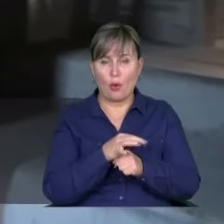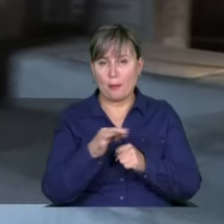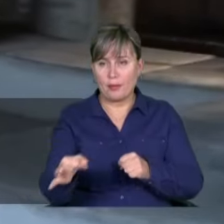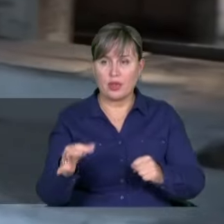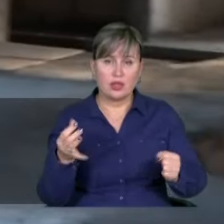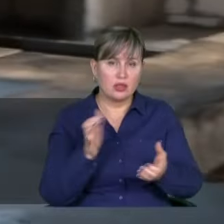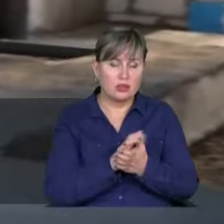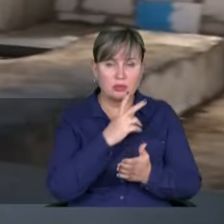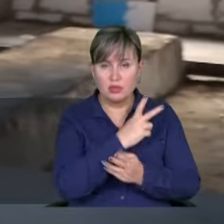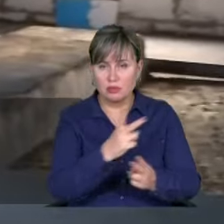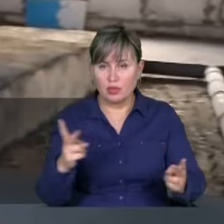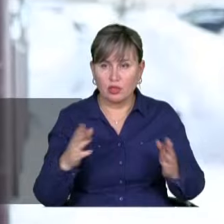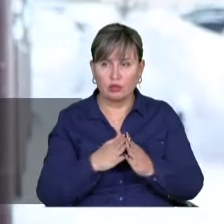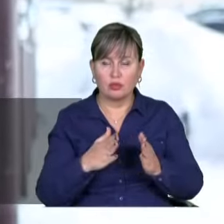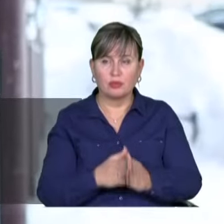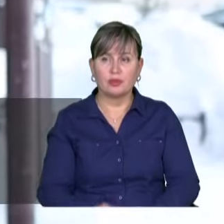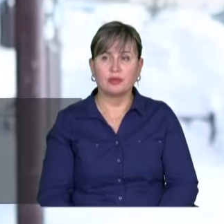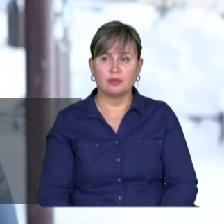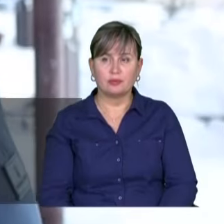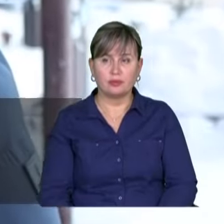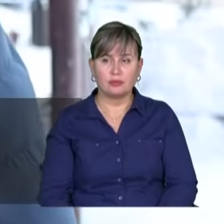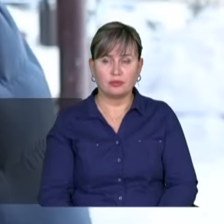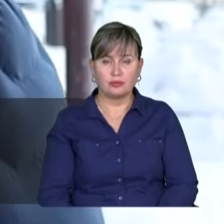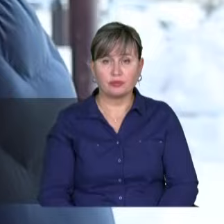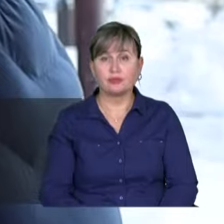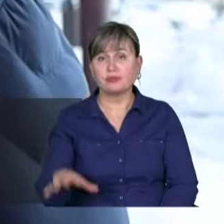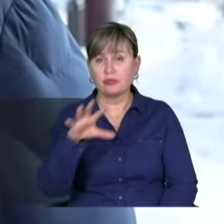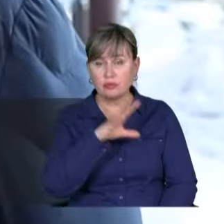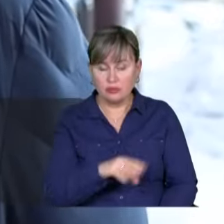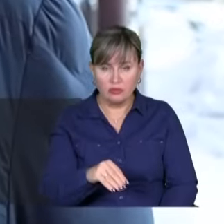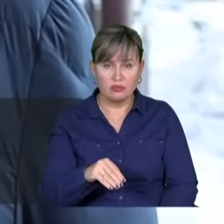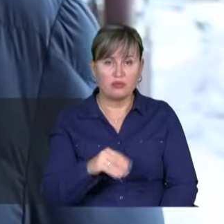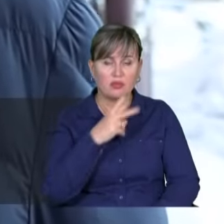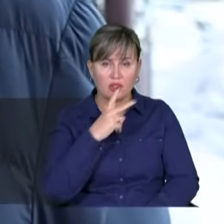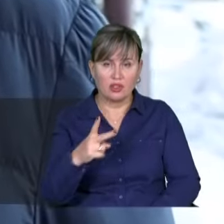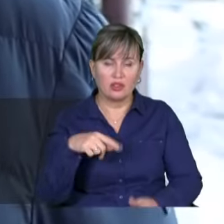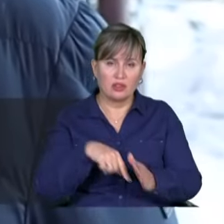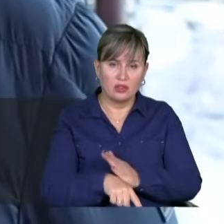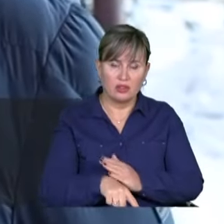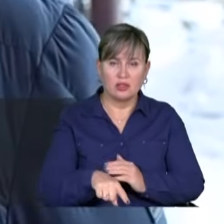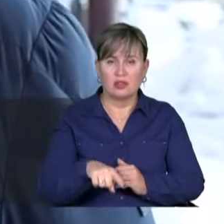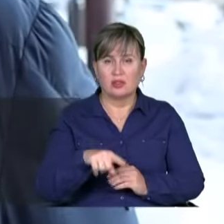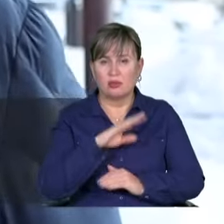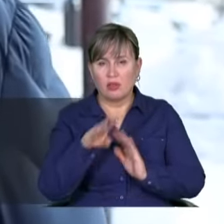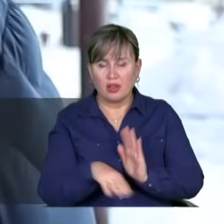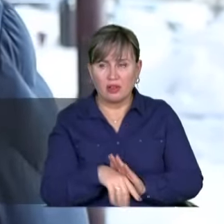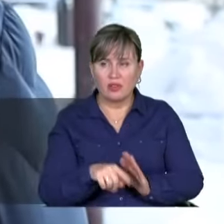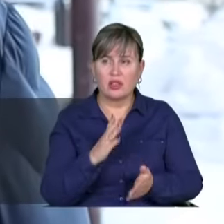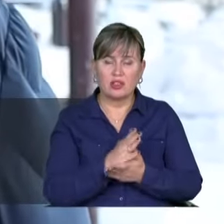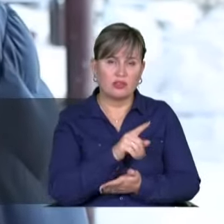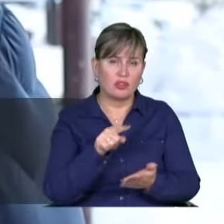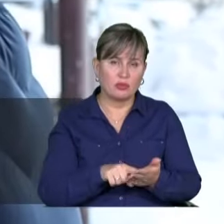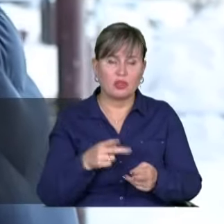с состоянием новостройки. И техэтаж посмотрели, и тепловой узел, подвальное помещение. Есть вопросы, которые